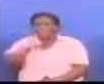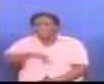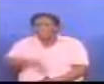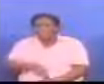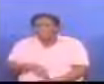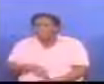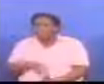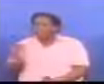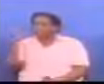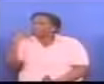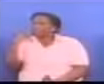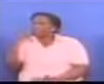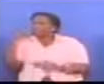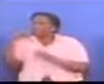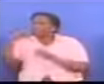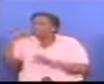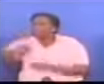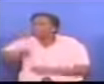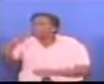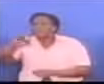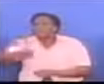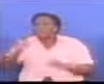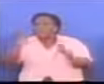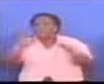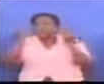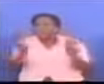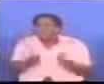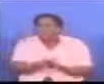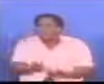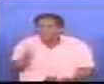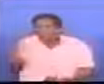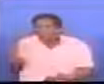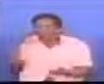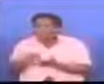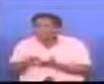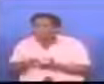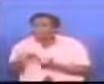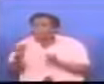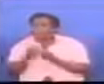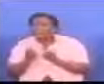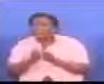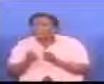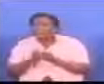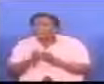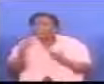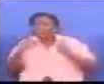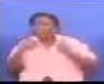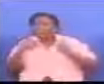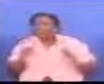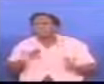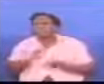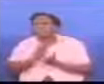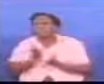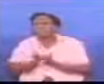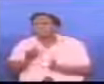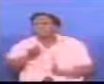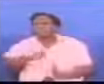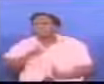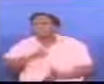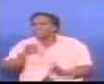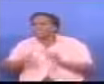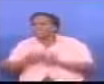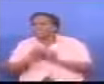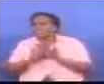sura mbaya, tunaanza kuonekana kama vile hatutaki sekta binafsi katika nchi yetu ifanye kazi. Utaratibu